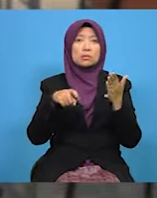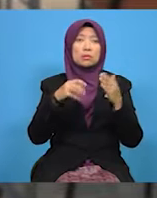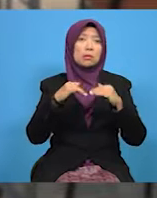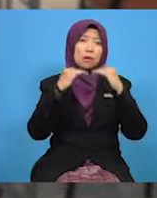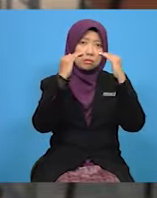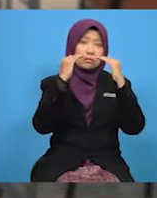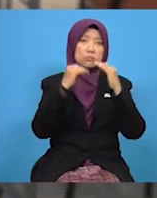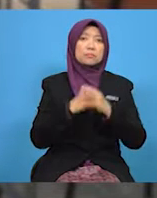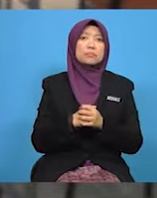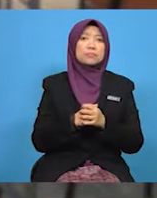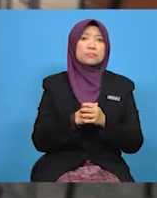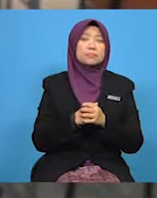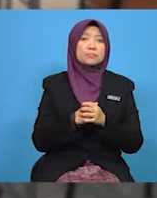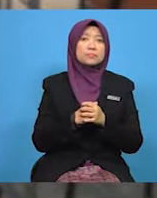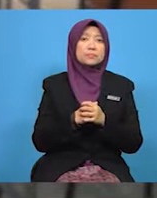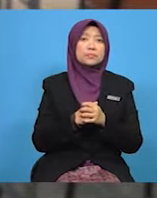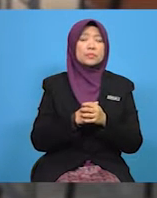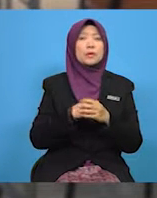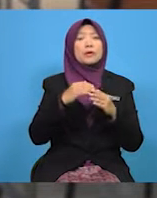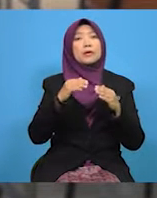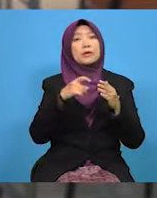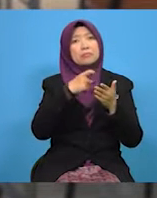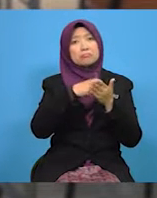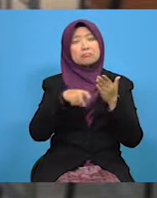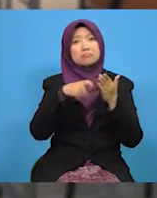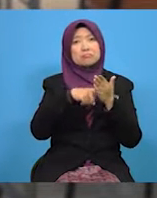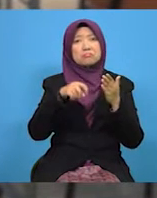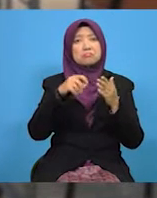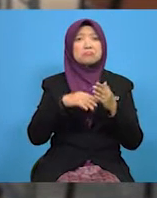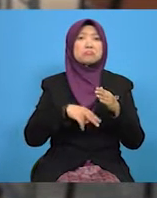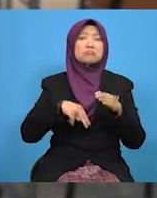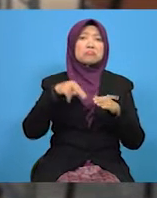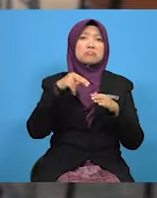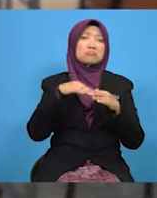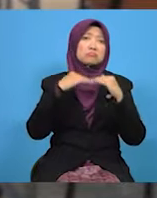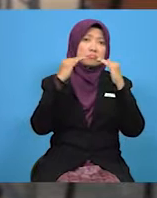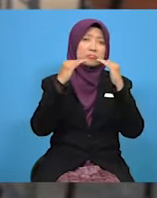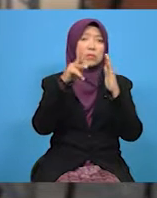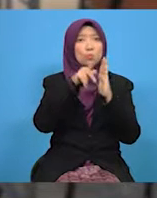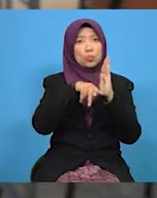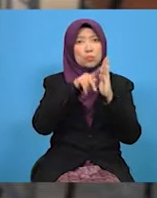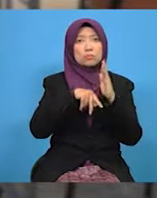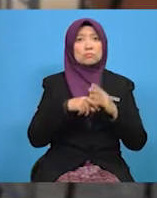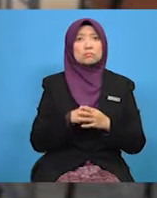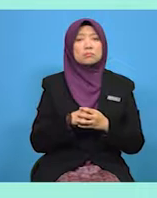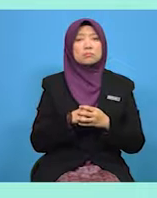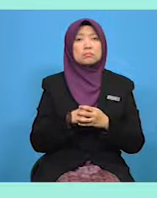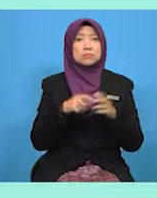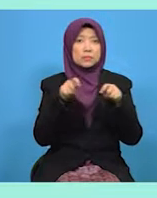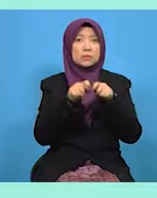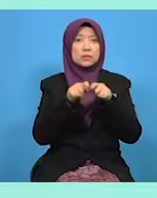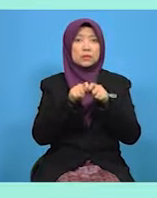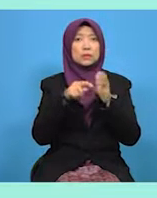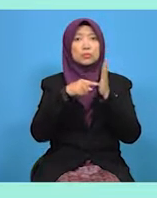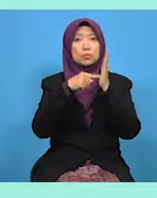cenderung naik. Kenaikan harga menyebabkan permintaan agregat berkurang, seperti